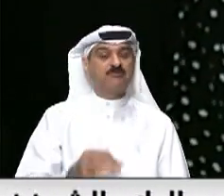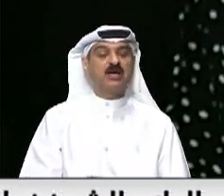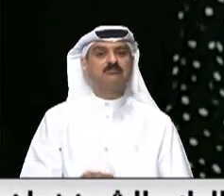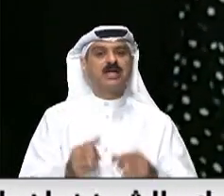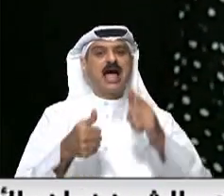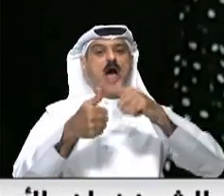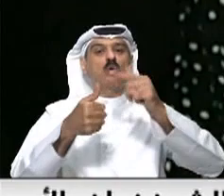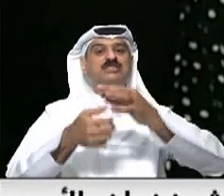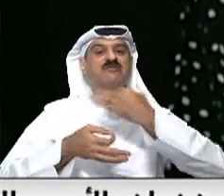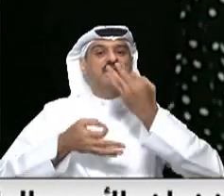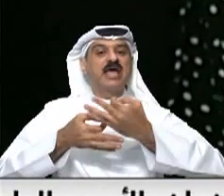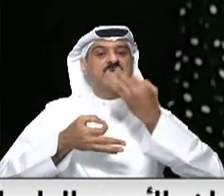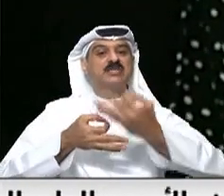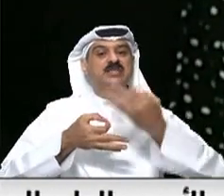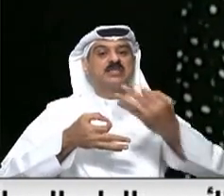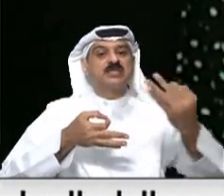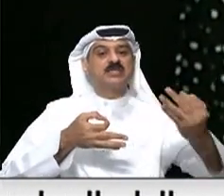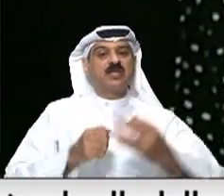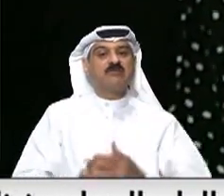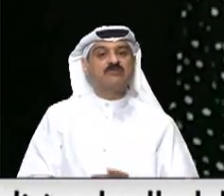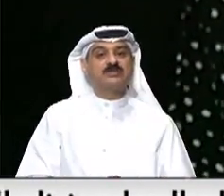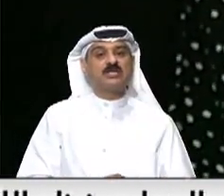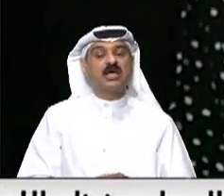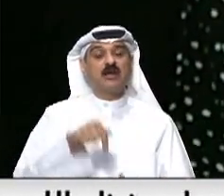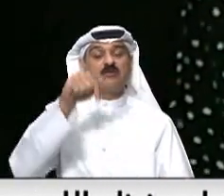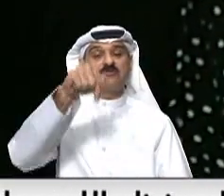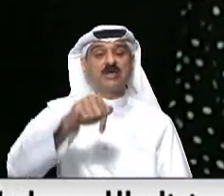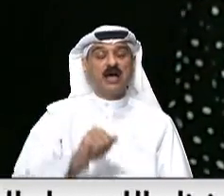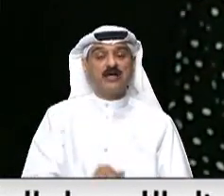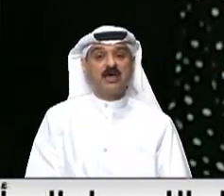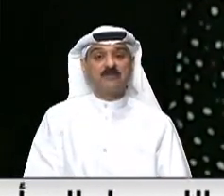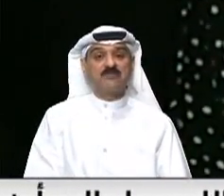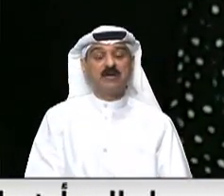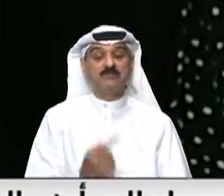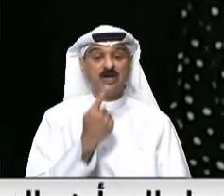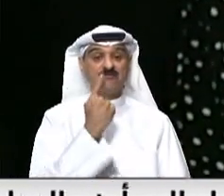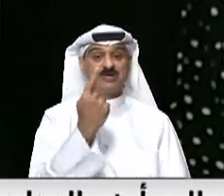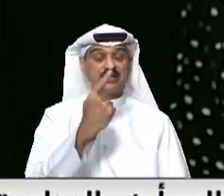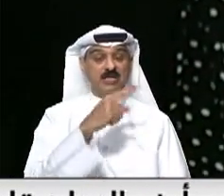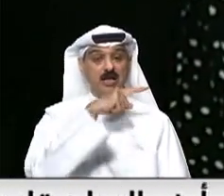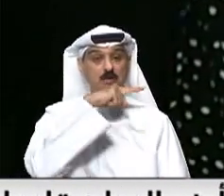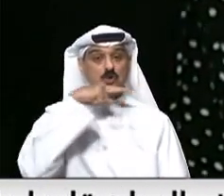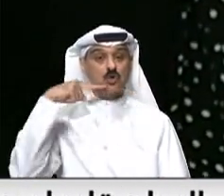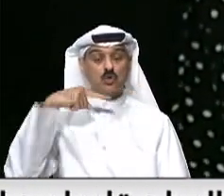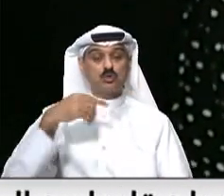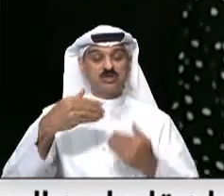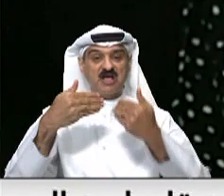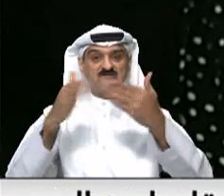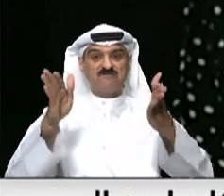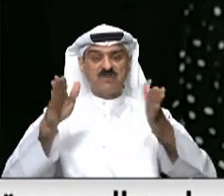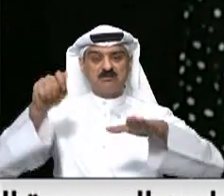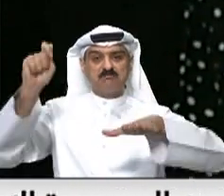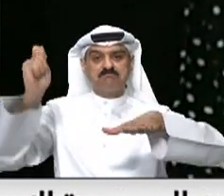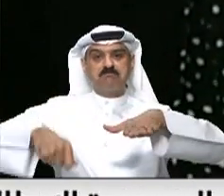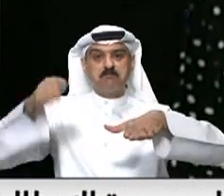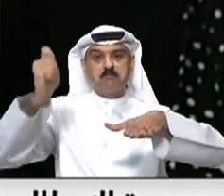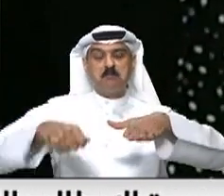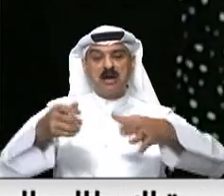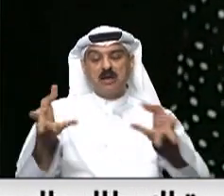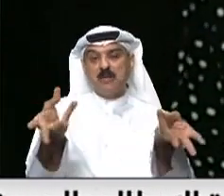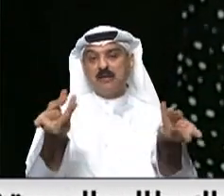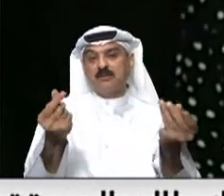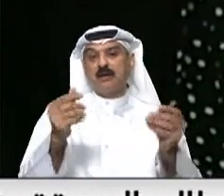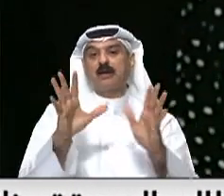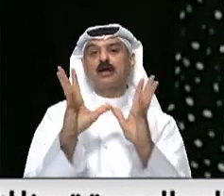عن بعض عناصر، الحديث هنا وخاصة بعد طلب روسيا فتح قضية جنائية للتحقيق فيما